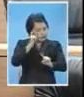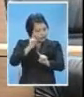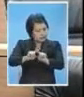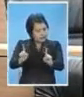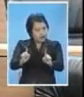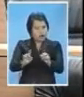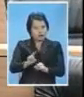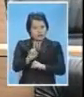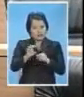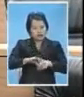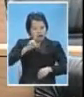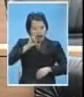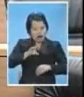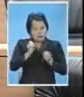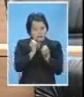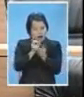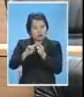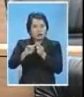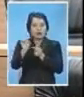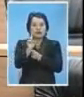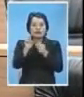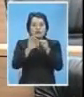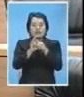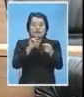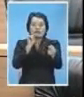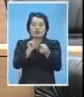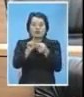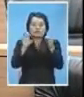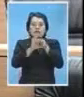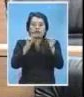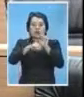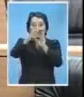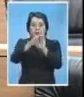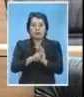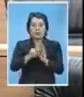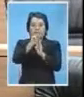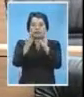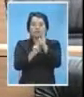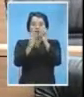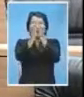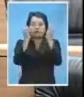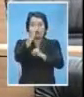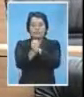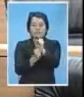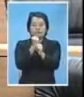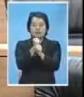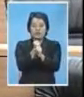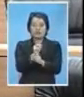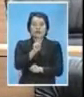ความรุนแรงที่ก่อตัวขึ้นตั้งแต่ช่วงปลายของการใช้รัฐธรรมนูญแห่งราชอาณาจักรไทยปีพุทธศัก